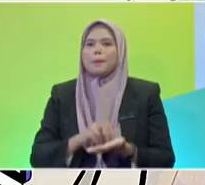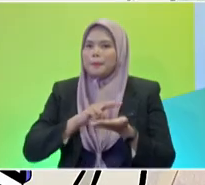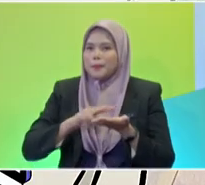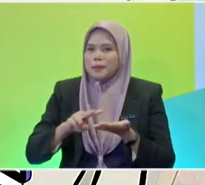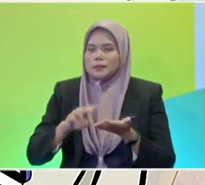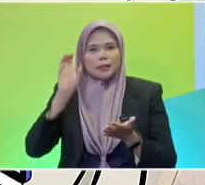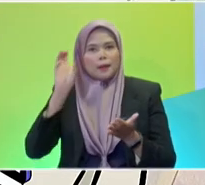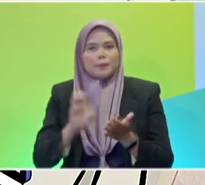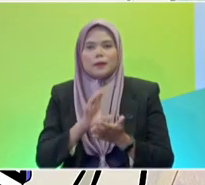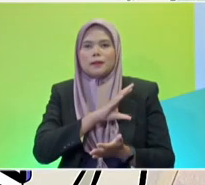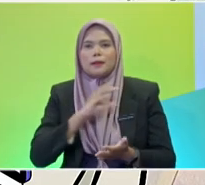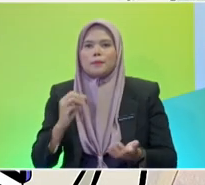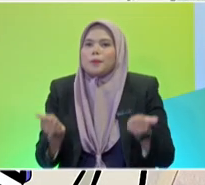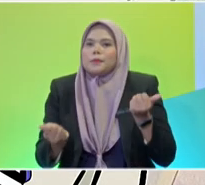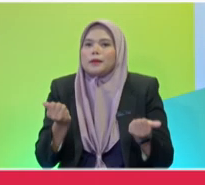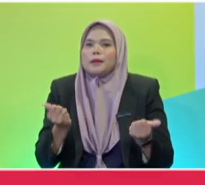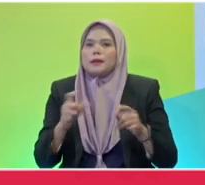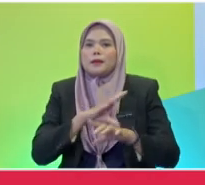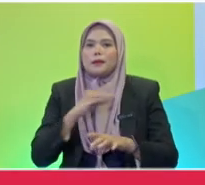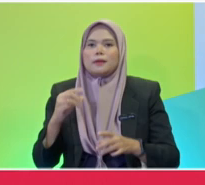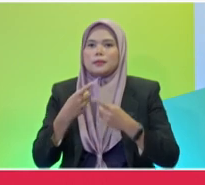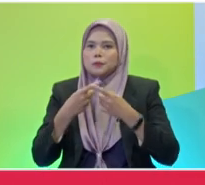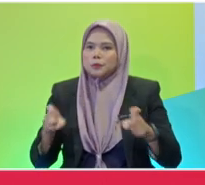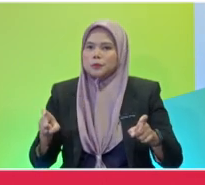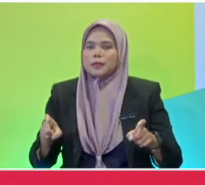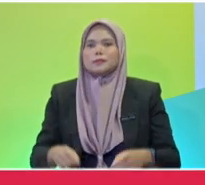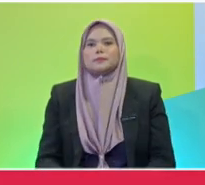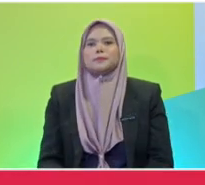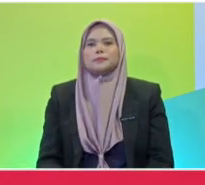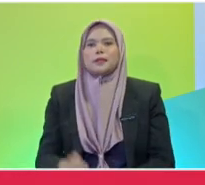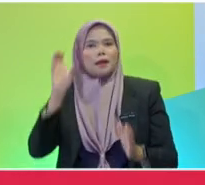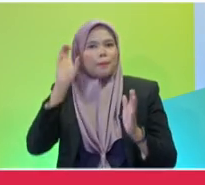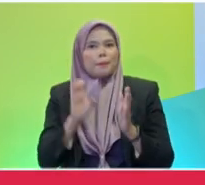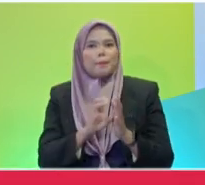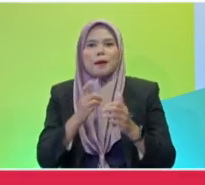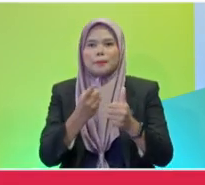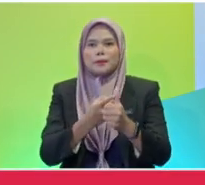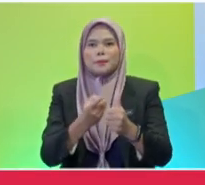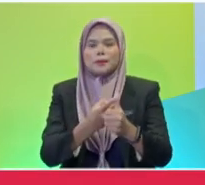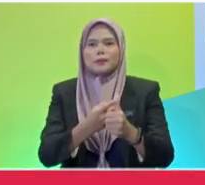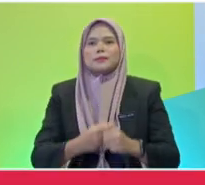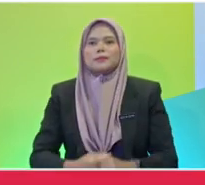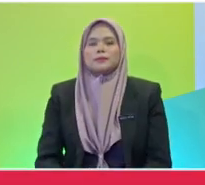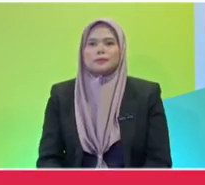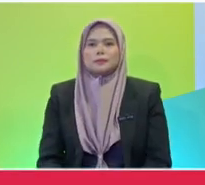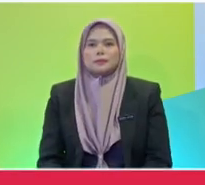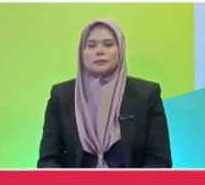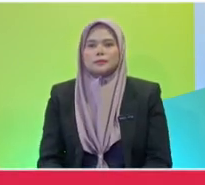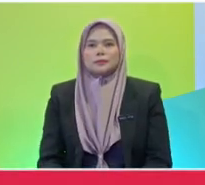membuat pertimbangan dan keputusan baik kita terus kepada gambar kita yang pertama baik nama yang pertama